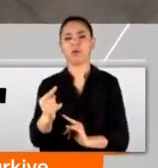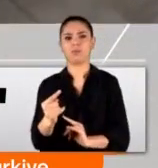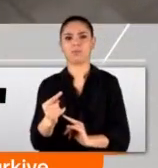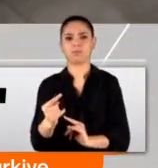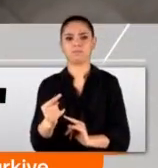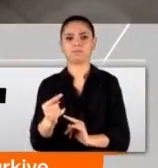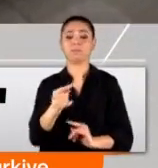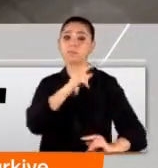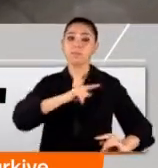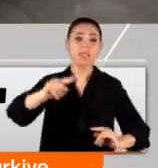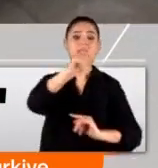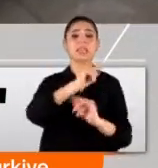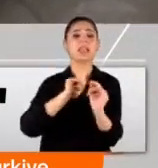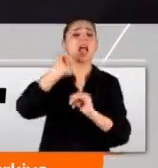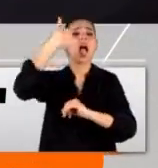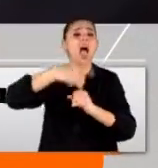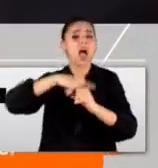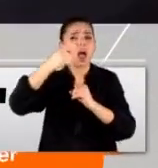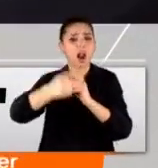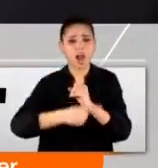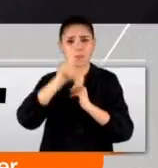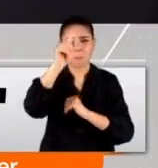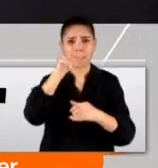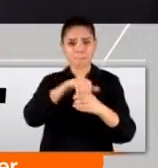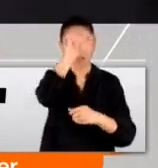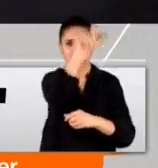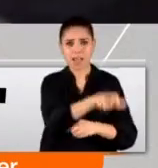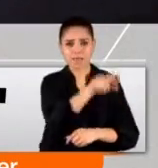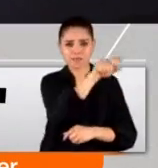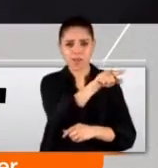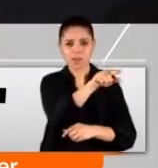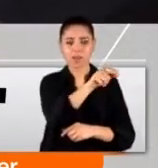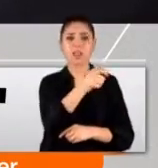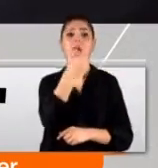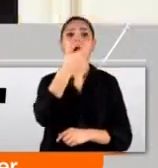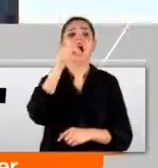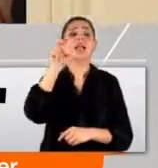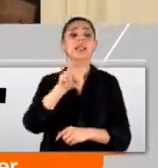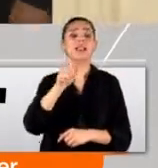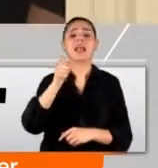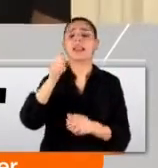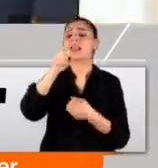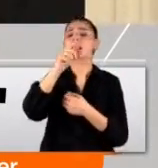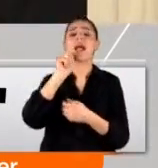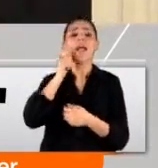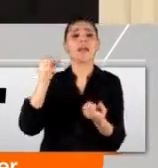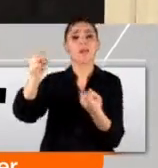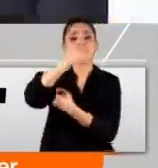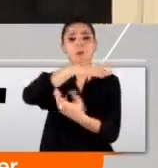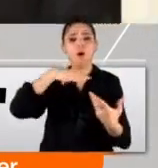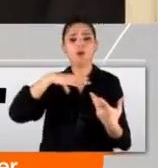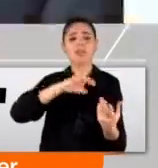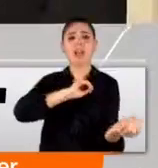söyleyecekler. Sizin her hafta bir milletvekilinizi 6-8 Ekim olaylarının faillerinin